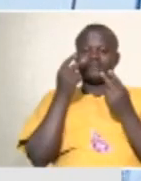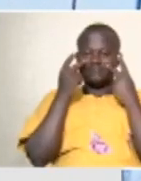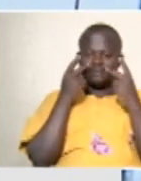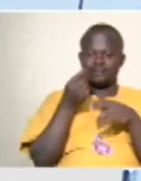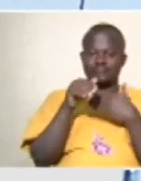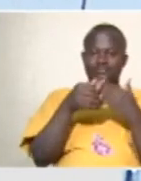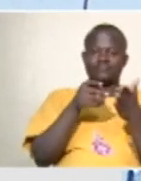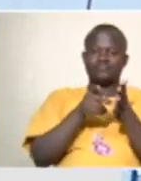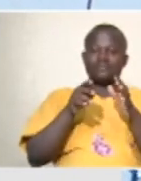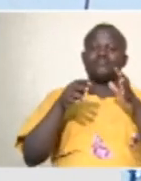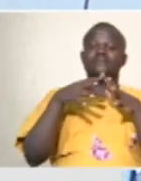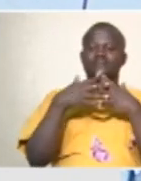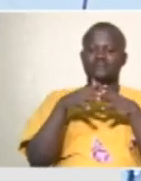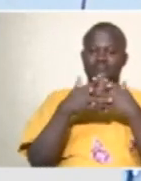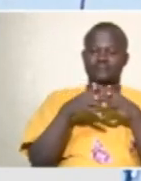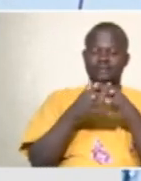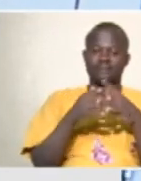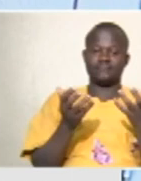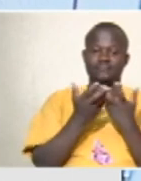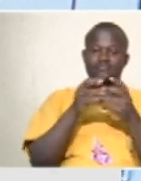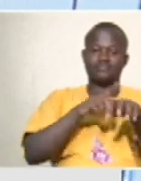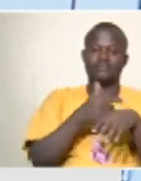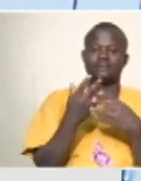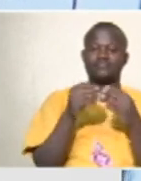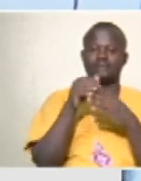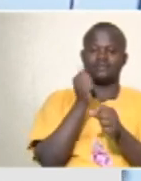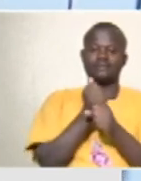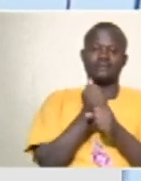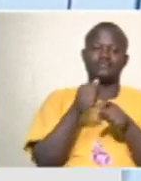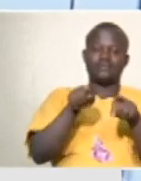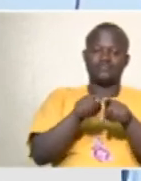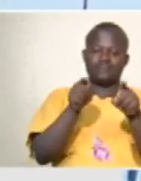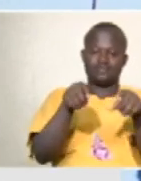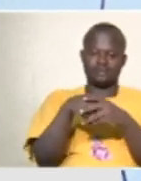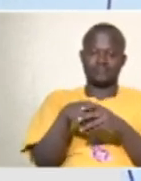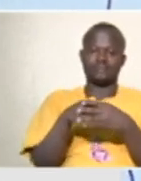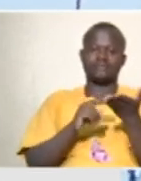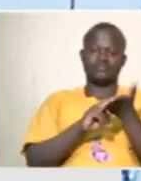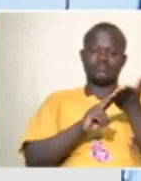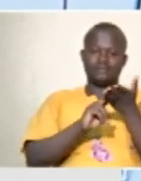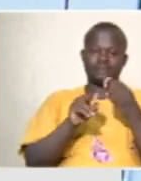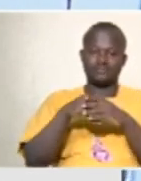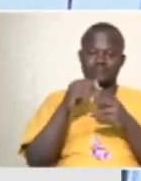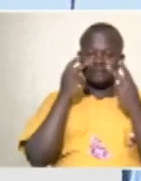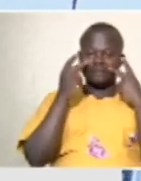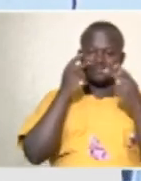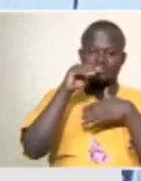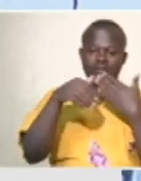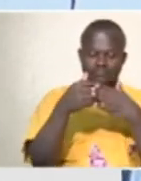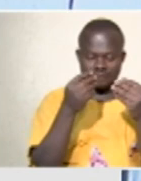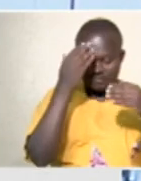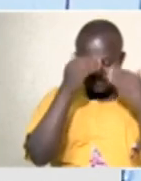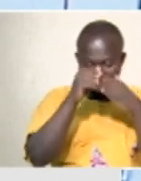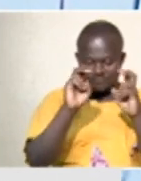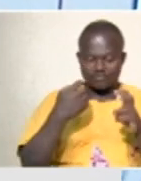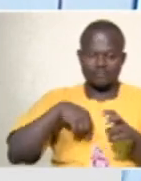tukagura amamashini agezweho yoroshya akazi nk'ubu ayangaya nayo intoki duba dukoresha intoki tukabona ubudodo byoroshye kuko nta